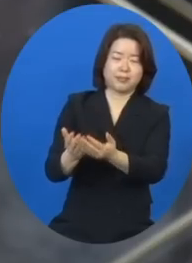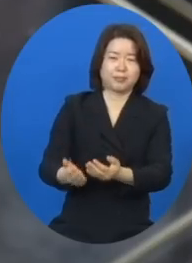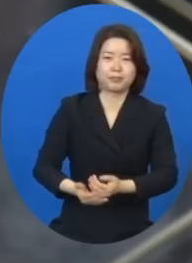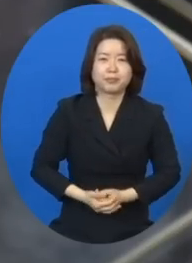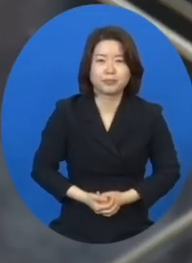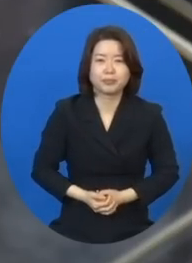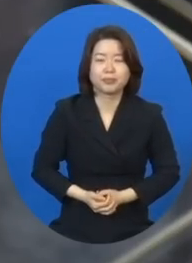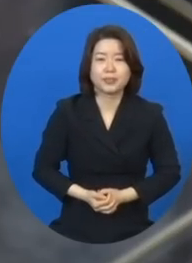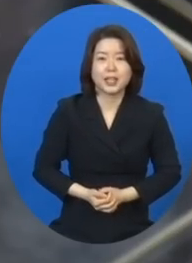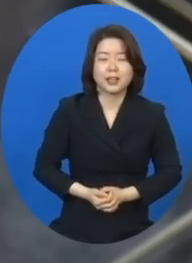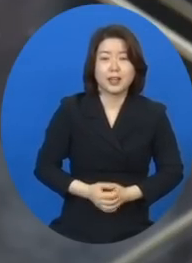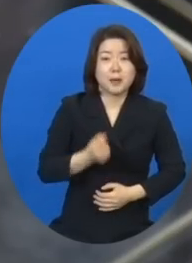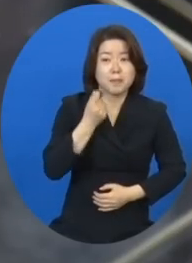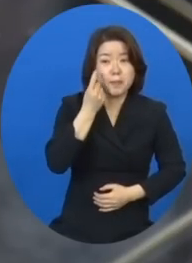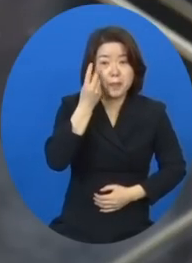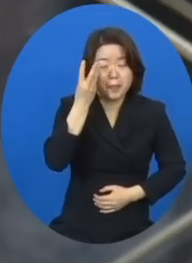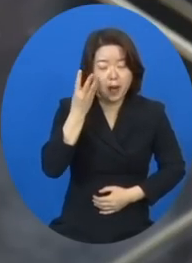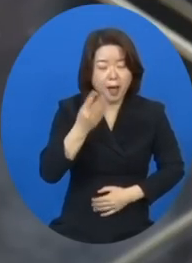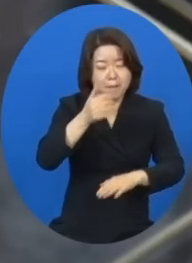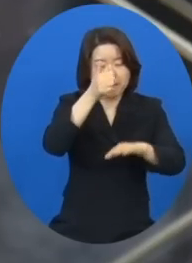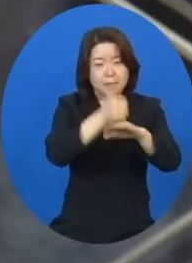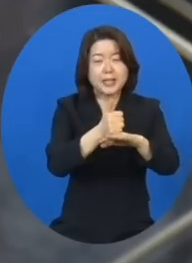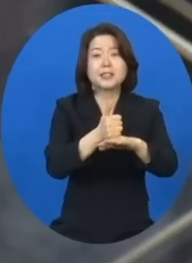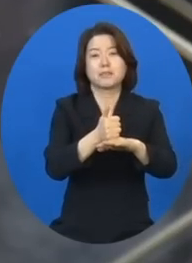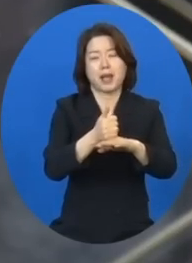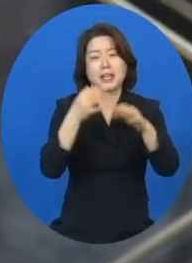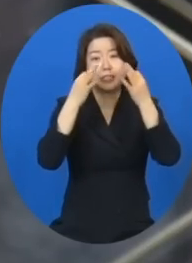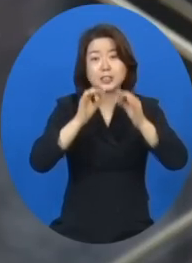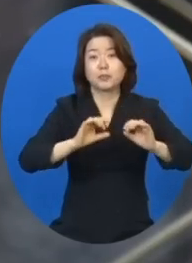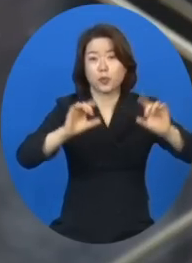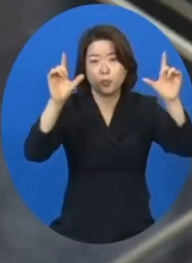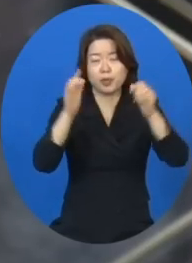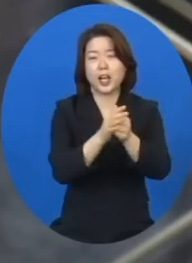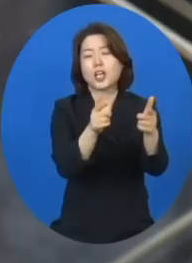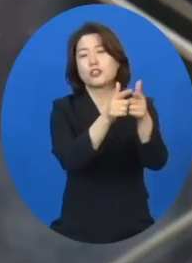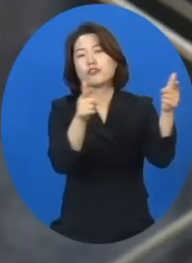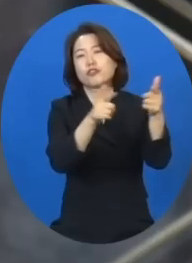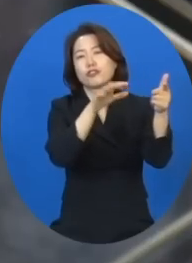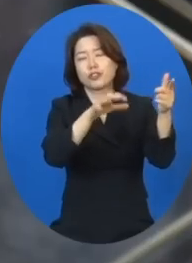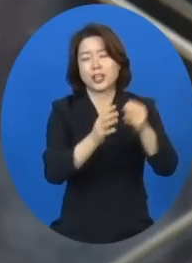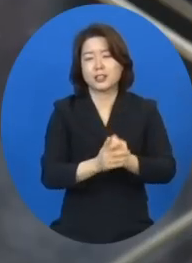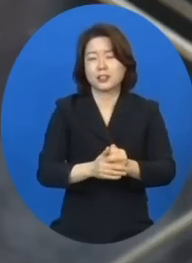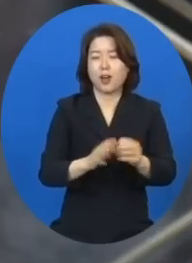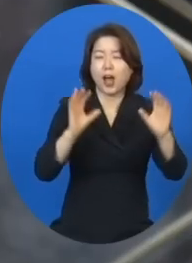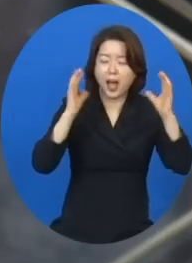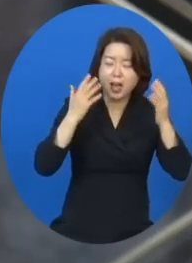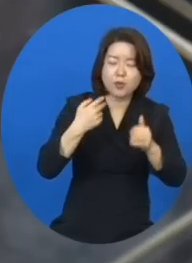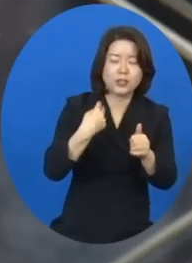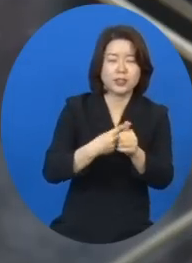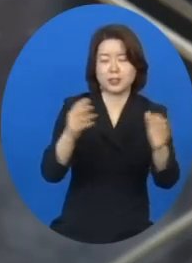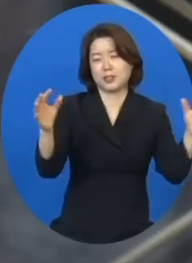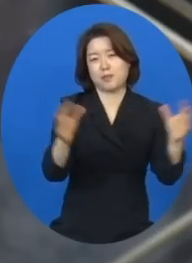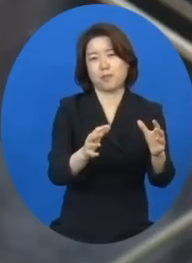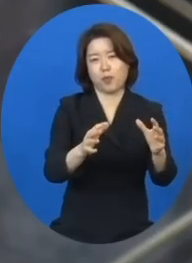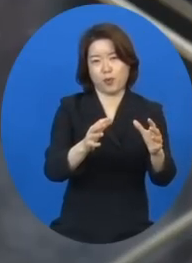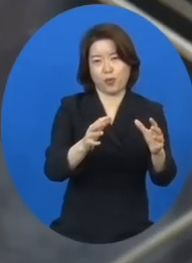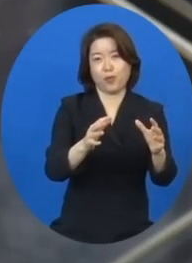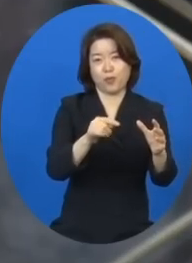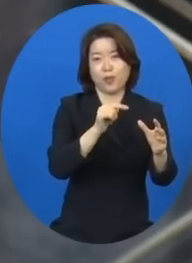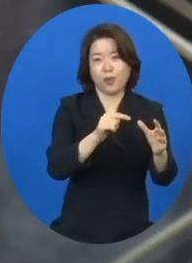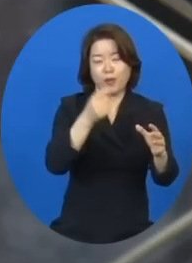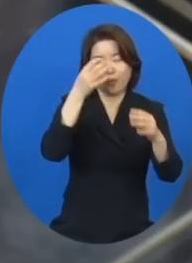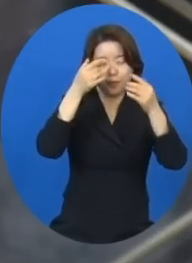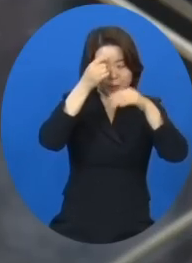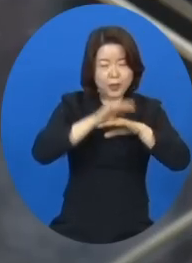매월 마지막 주 금요일에 글로리올 6층에서 선생님들과 아이들이 함께 예배합니다. 벌써 이번 달이면 다섯